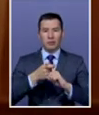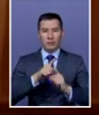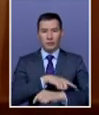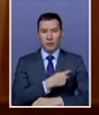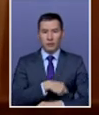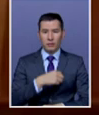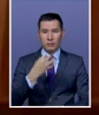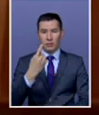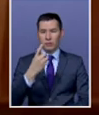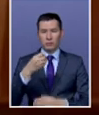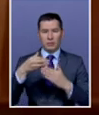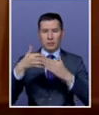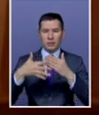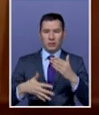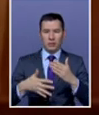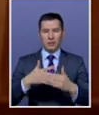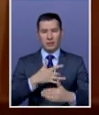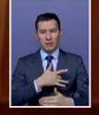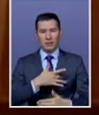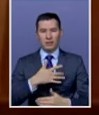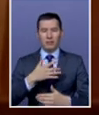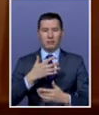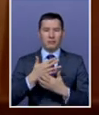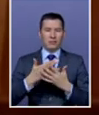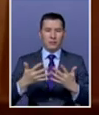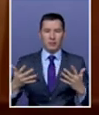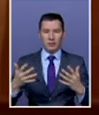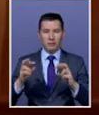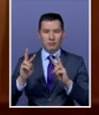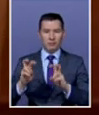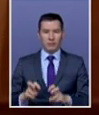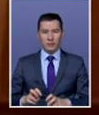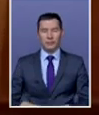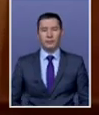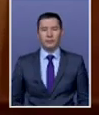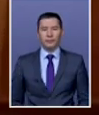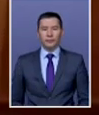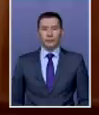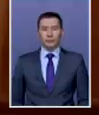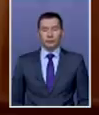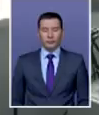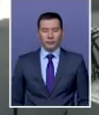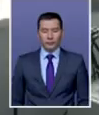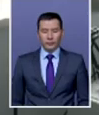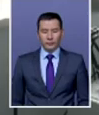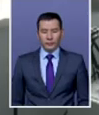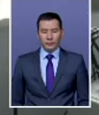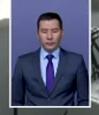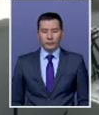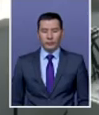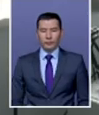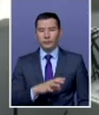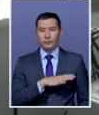и ревматологи, кардиологи, гематологи, реаниматологи и другие профильные специалисты. С начала